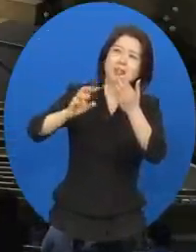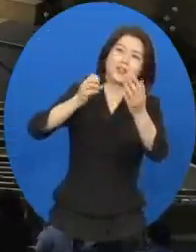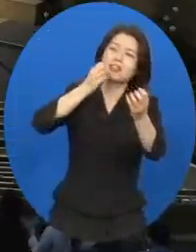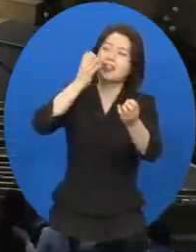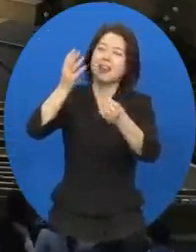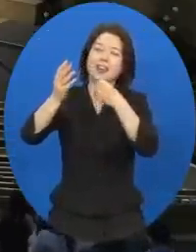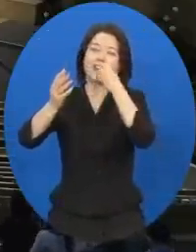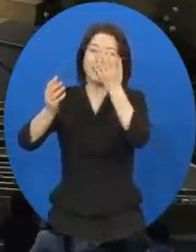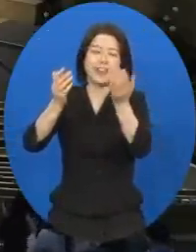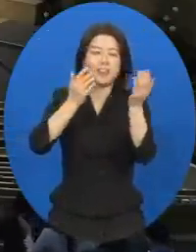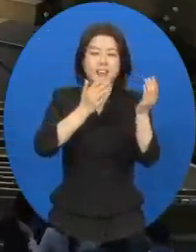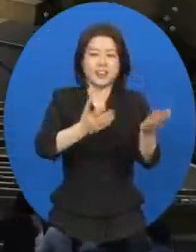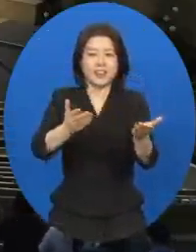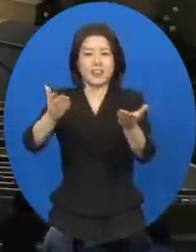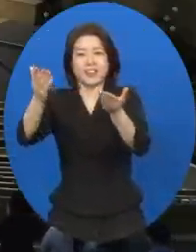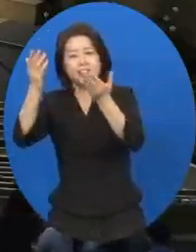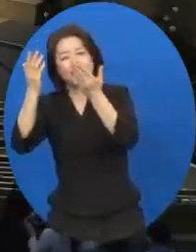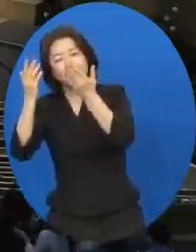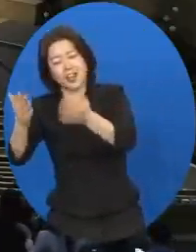찬양합니다.